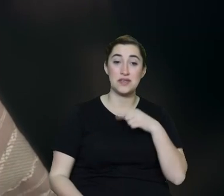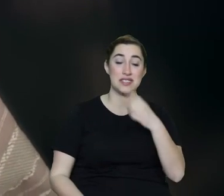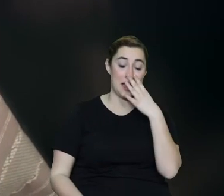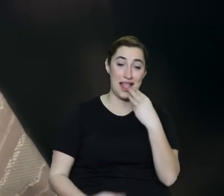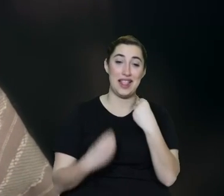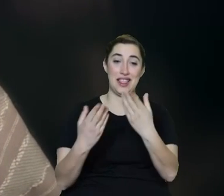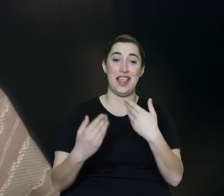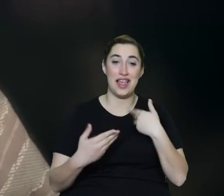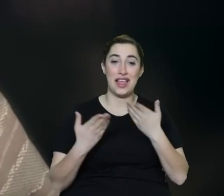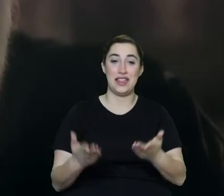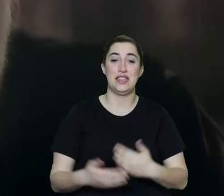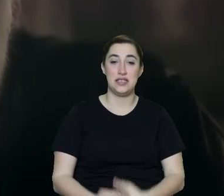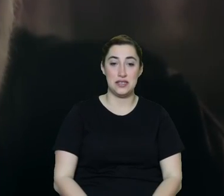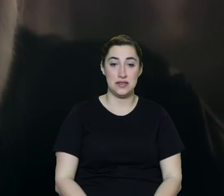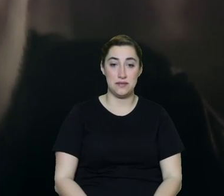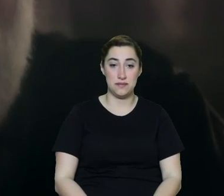size hediye getirdim hünkârım.